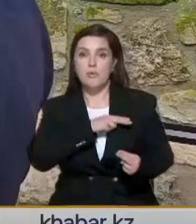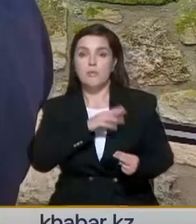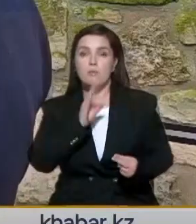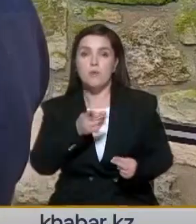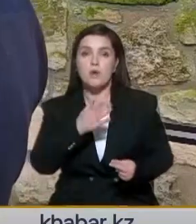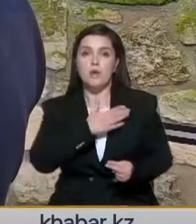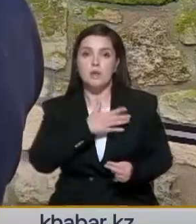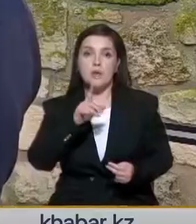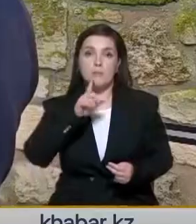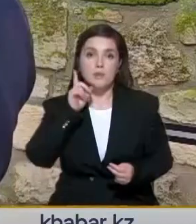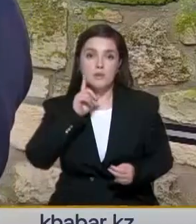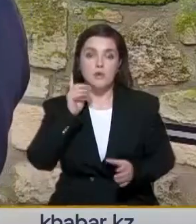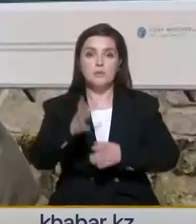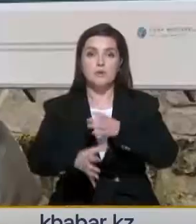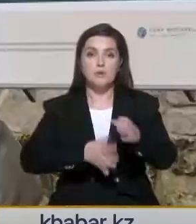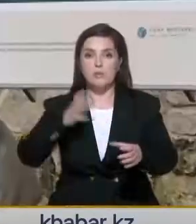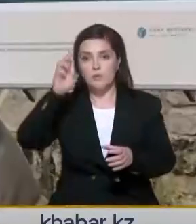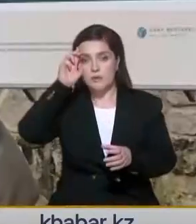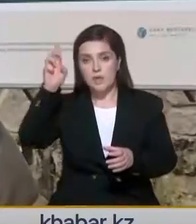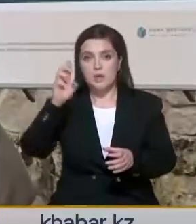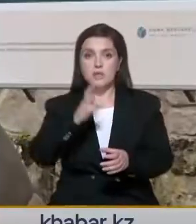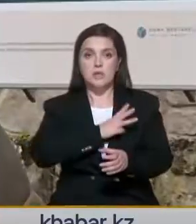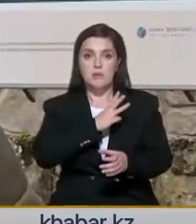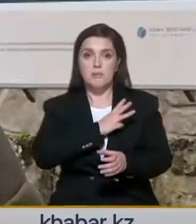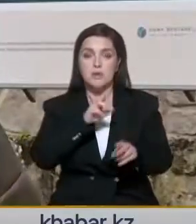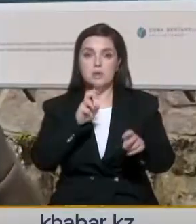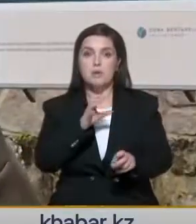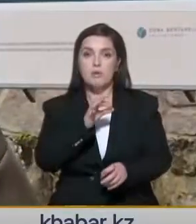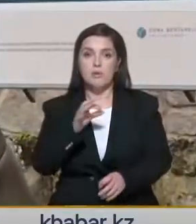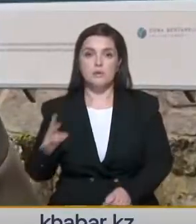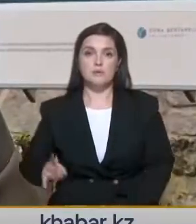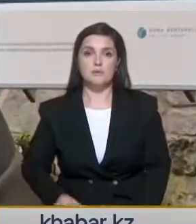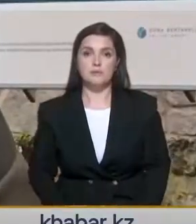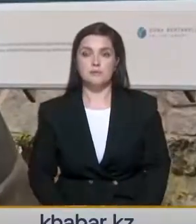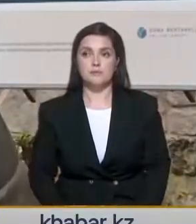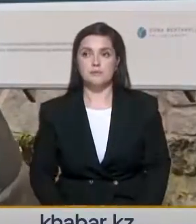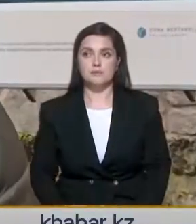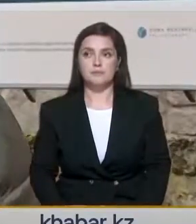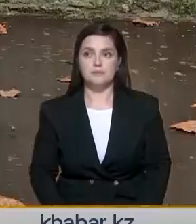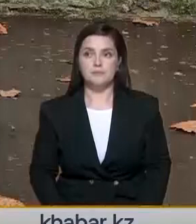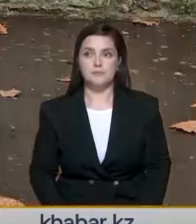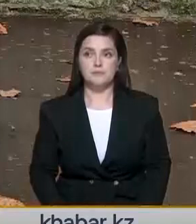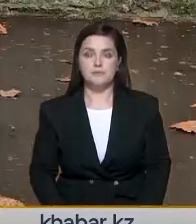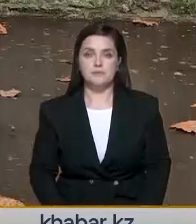сотрудничество расширит доступ для нашей молодежи к международным гуманитарным инициативам под эгидой ООН.